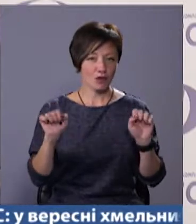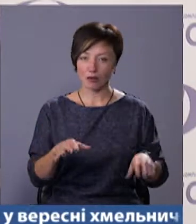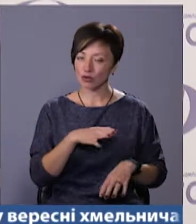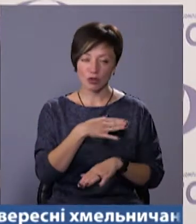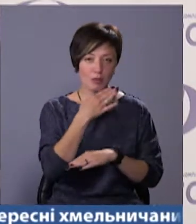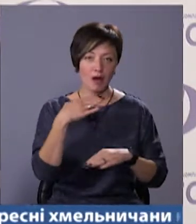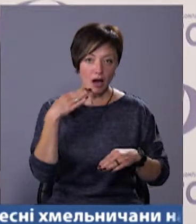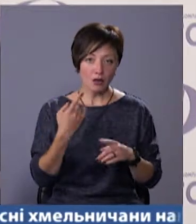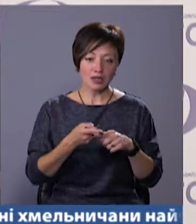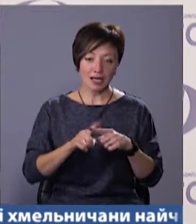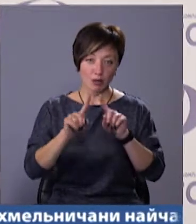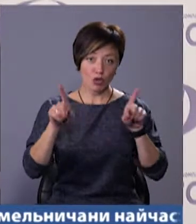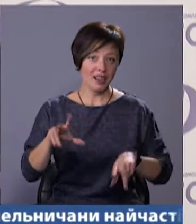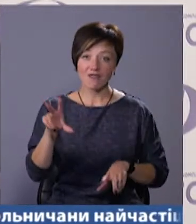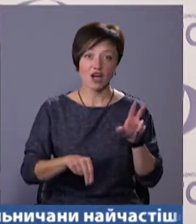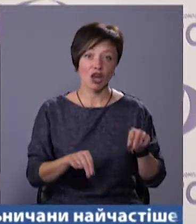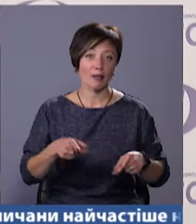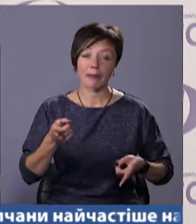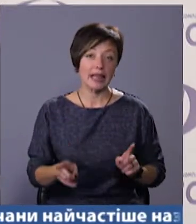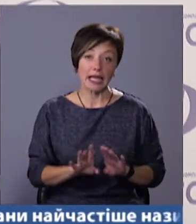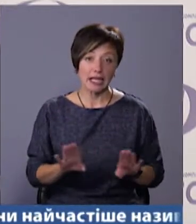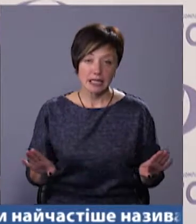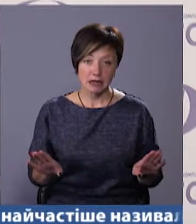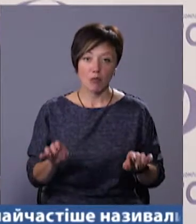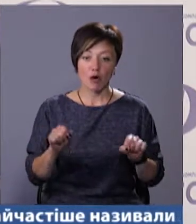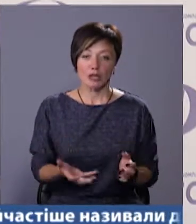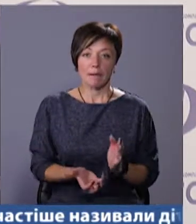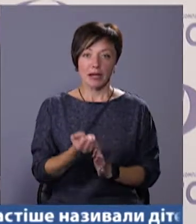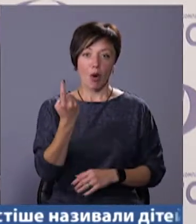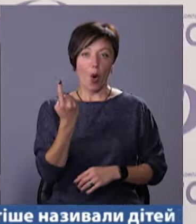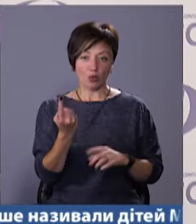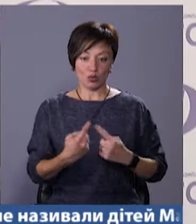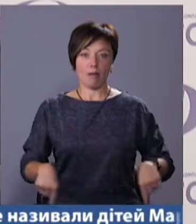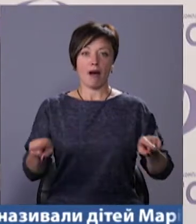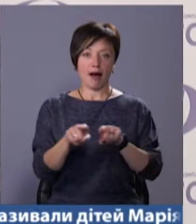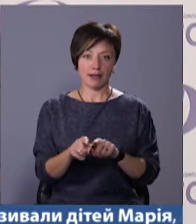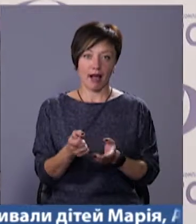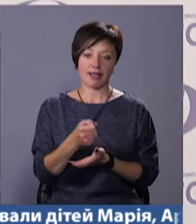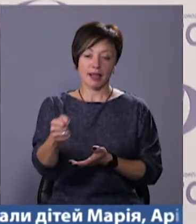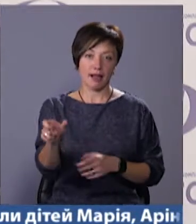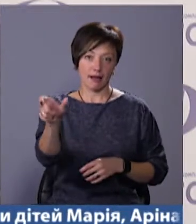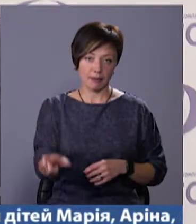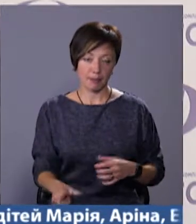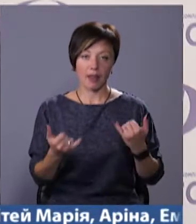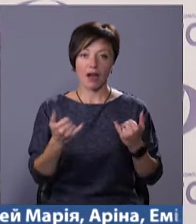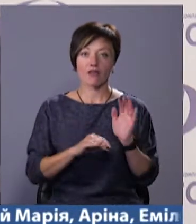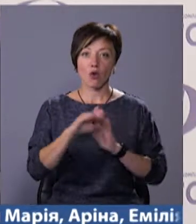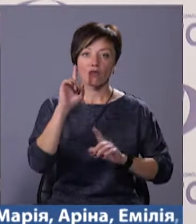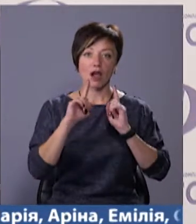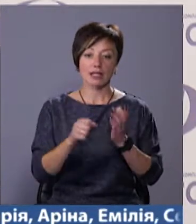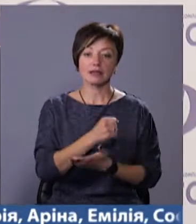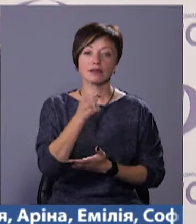тому що такий бюлетень буде вважатися недійсним. Можна підтримати лише одну партію і кандидата з цієї партії. На сьогоднішній день в Верховній Раді зареєстровано вже